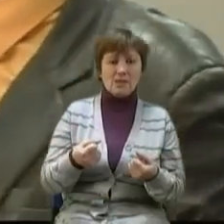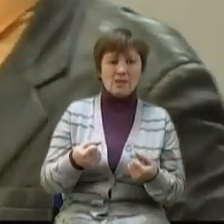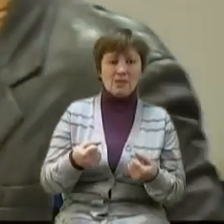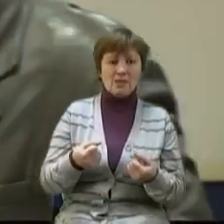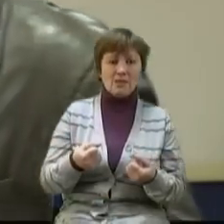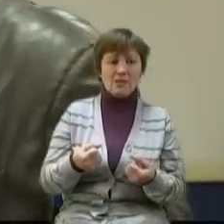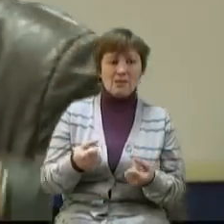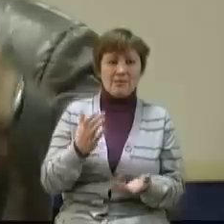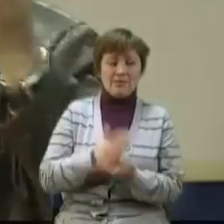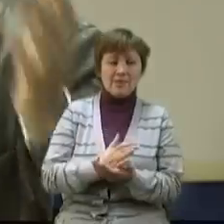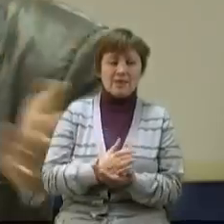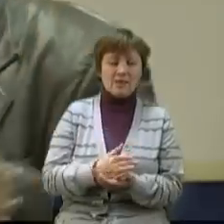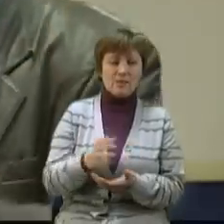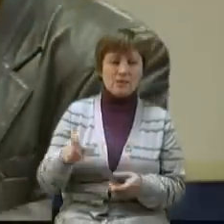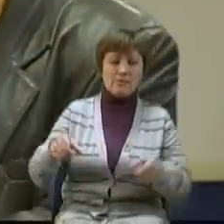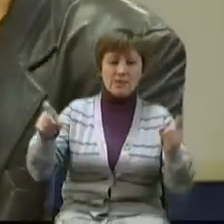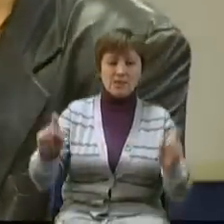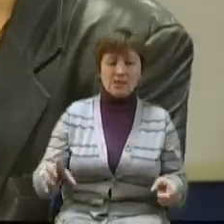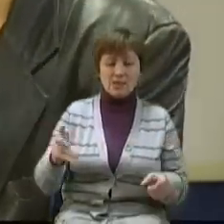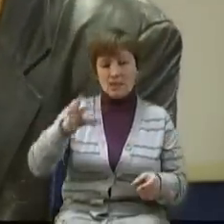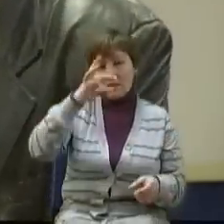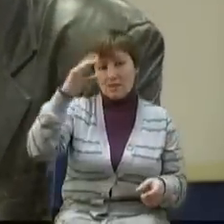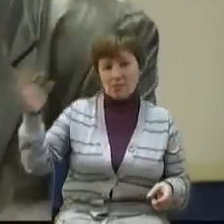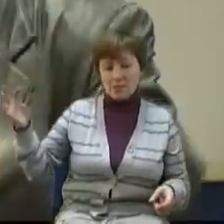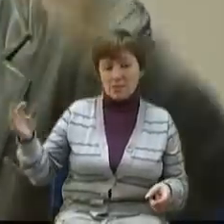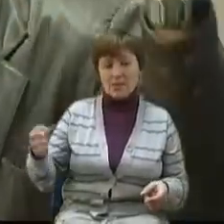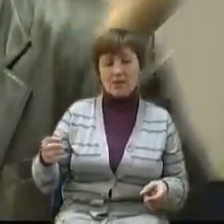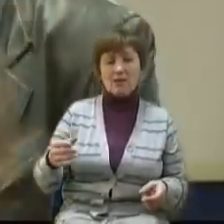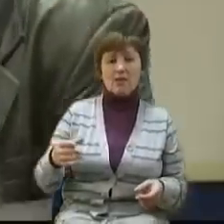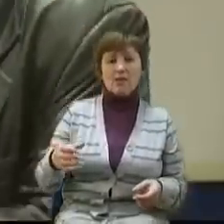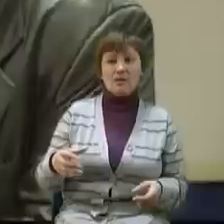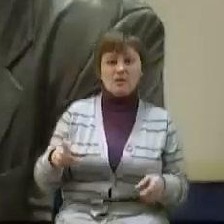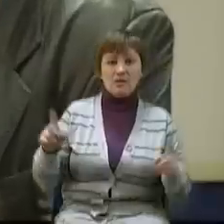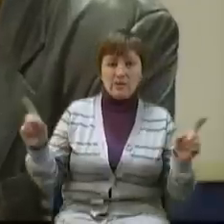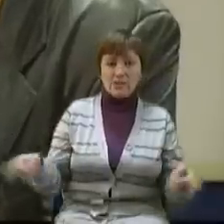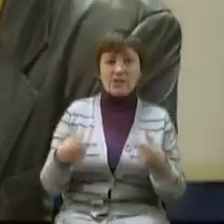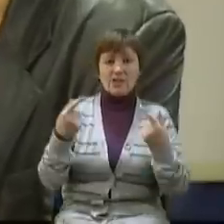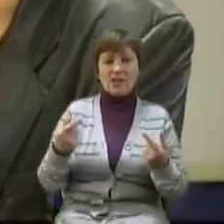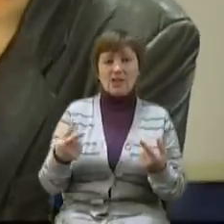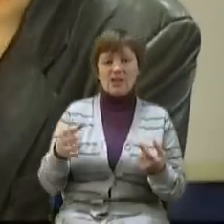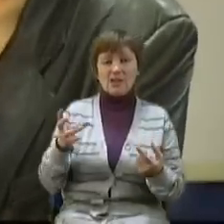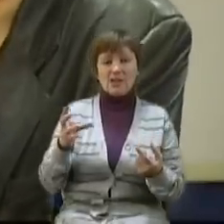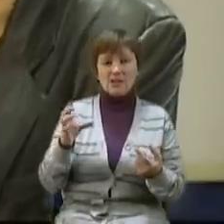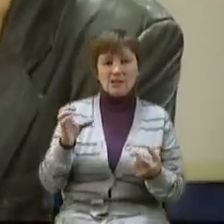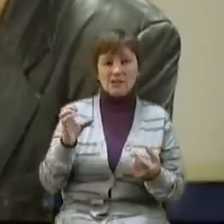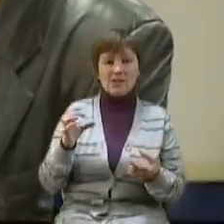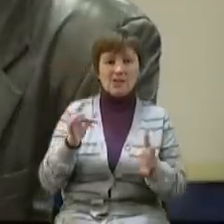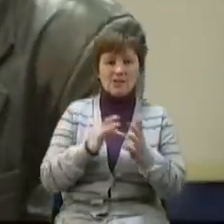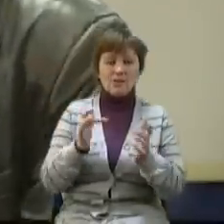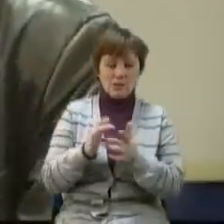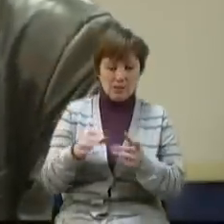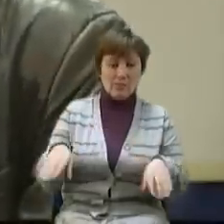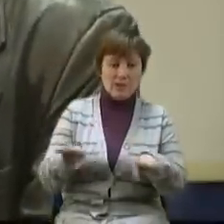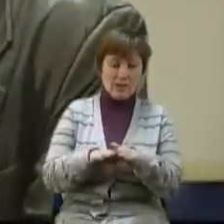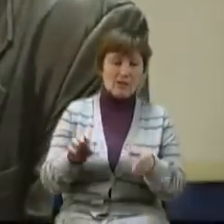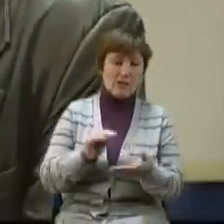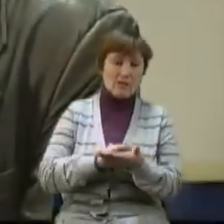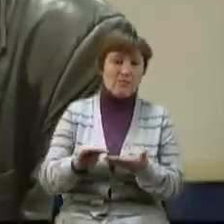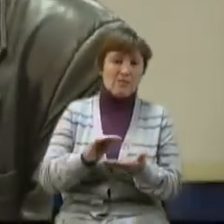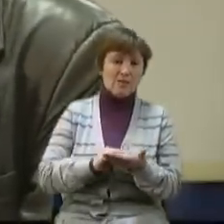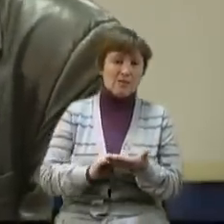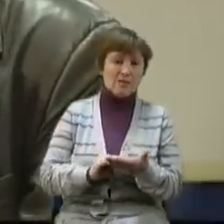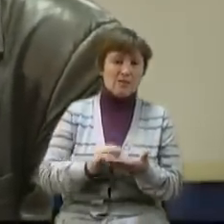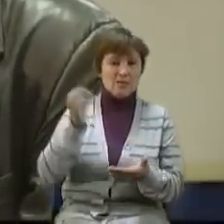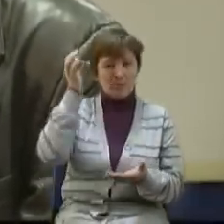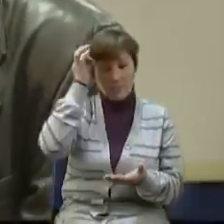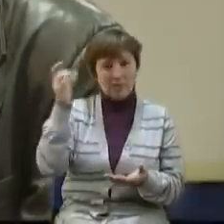Христом. Мы уже посажены на небесах, мы уже совоскресли. Так тоже написано. Я как раз помню,